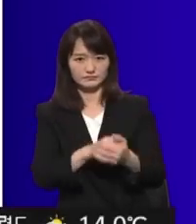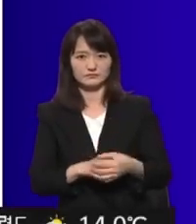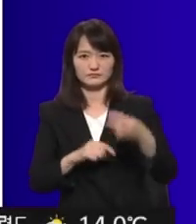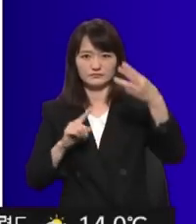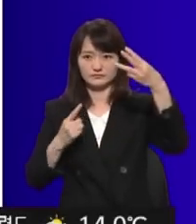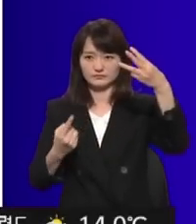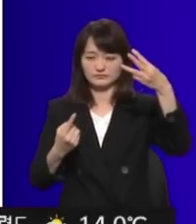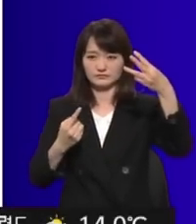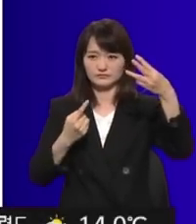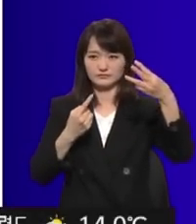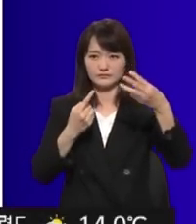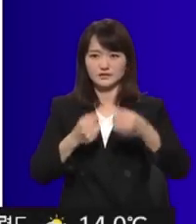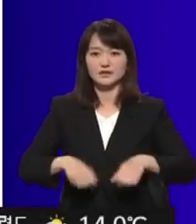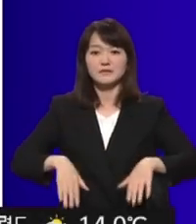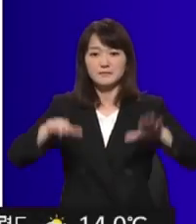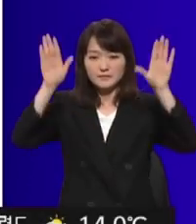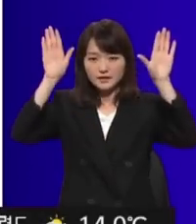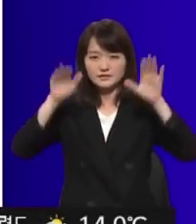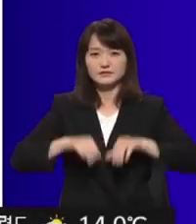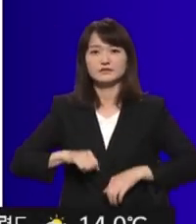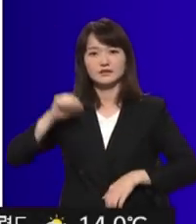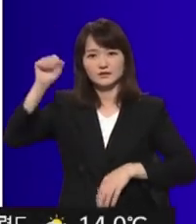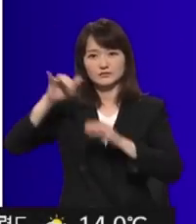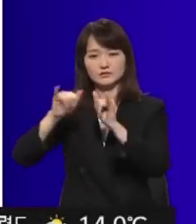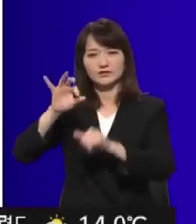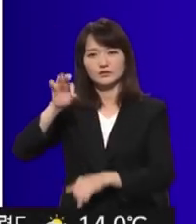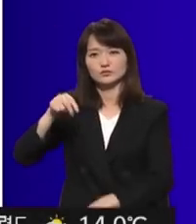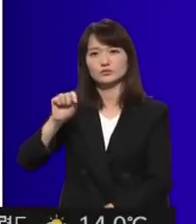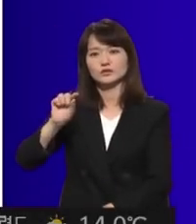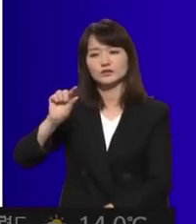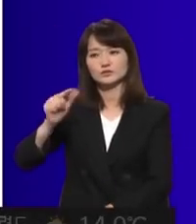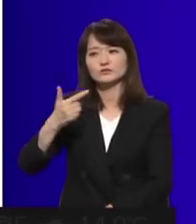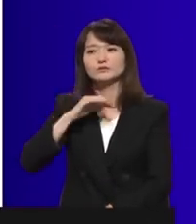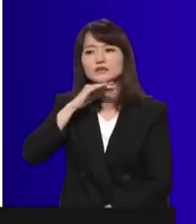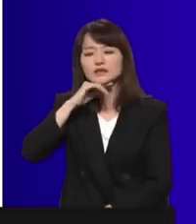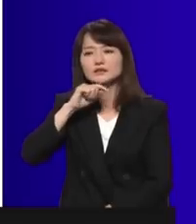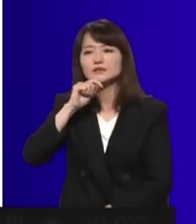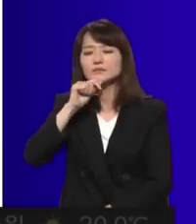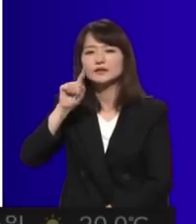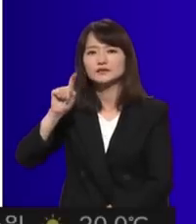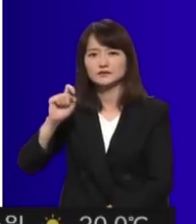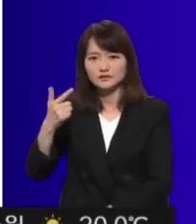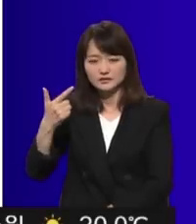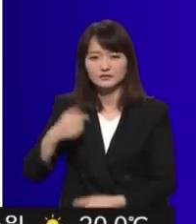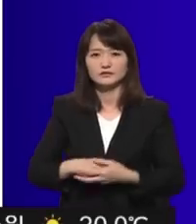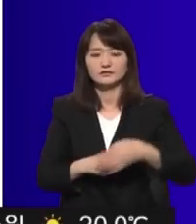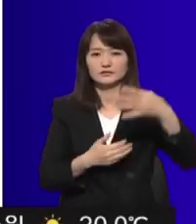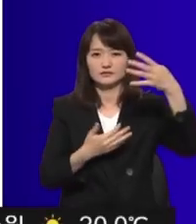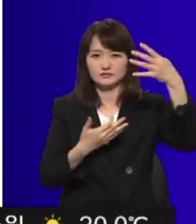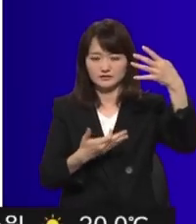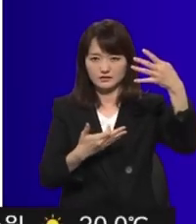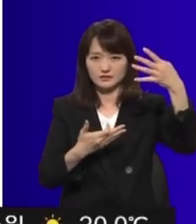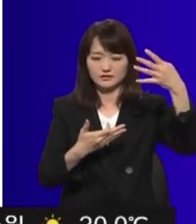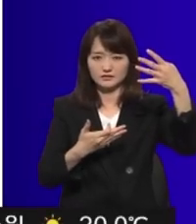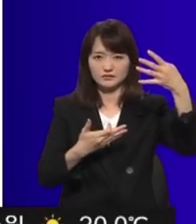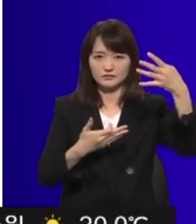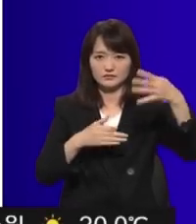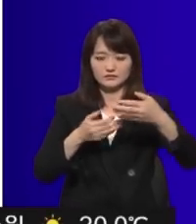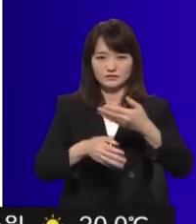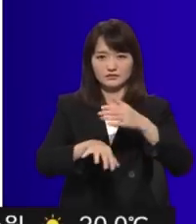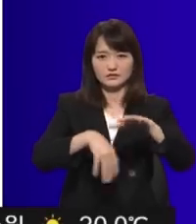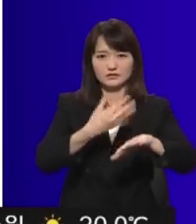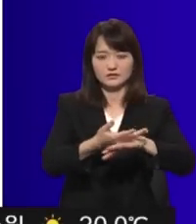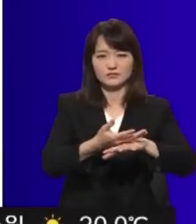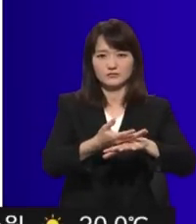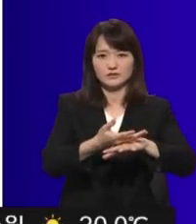만세운동 당시에 유관순 열쇠의 나이는 만 16세였다 4.19역 물때도 수송초등학교에서도 시위